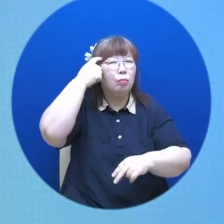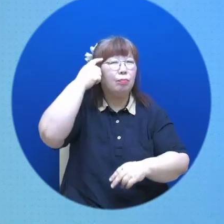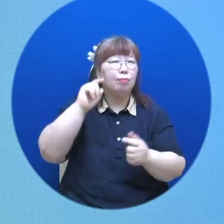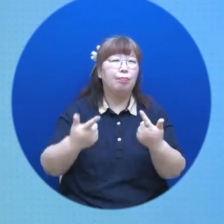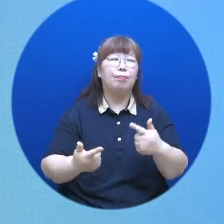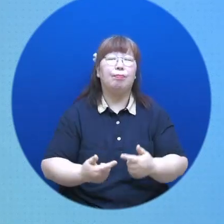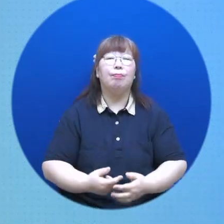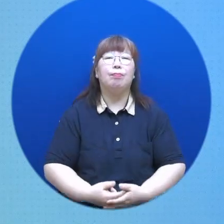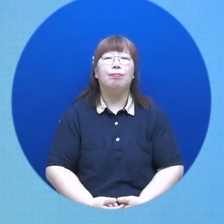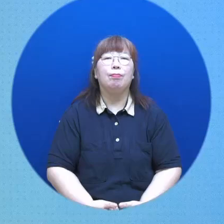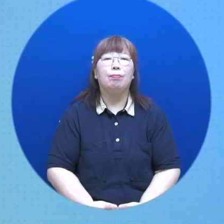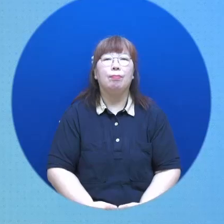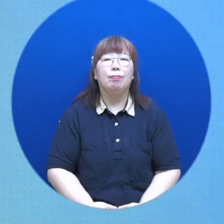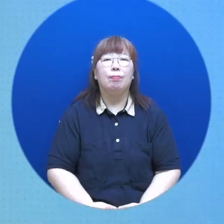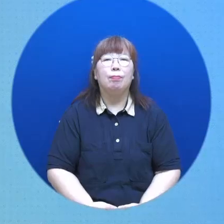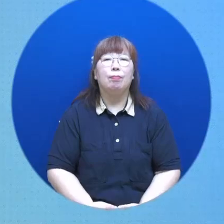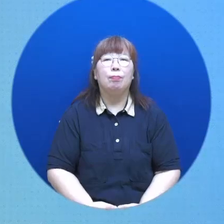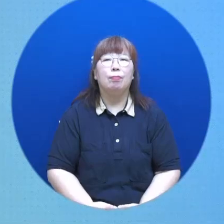것입니다.